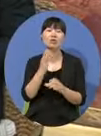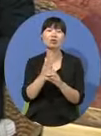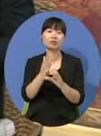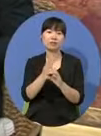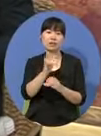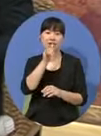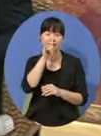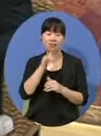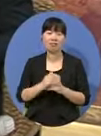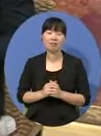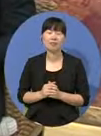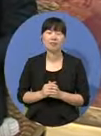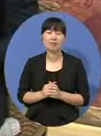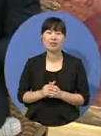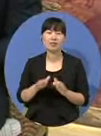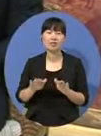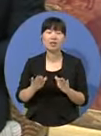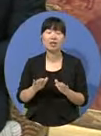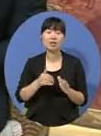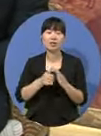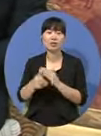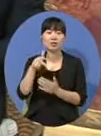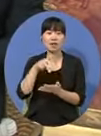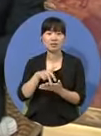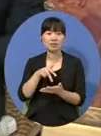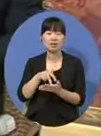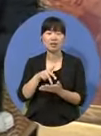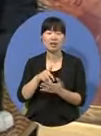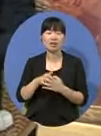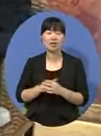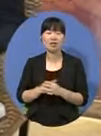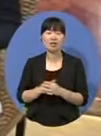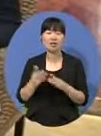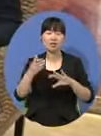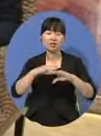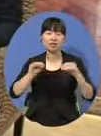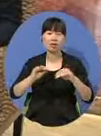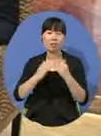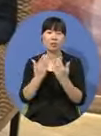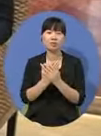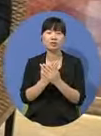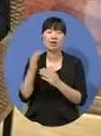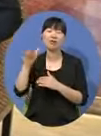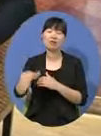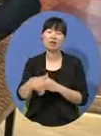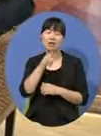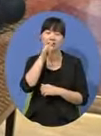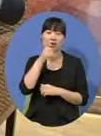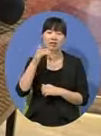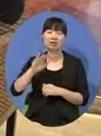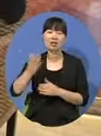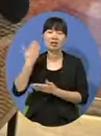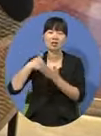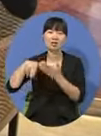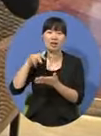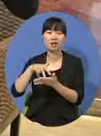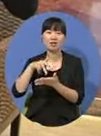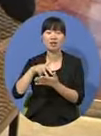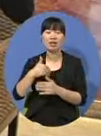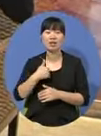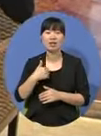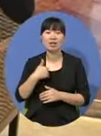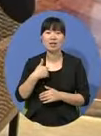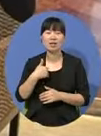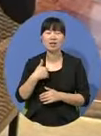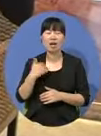중반이었어. 이제 아무래도 선수로서 어떻게 보면은 근력이나 모든 게 이제 떨어질 때지. 근데 그 당시 때 내가